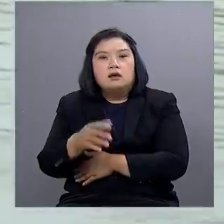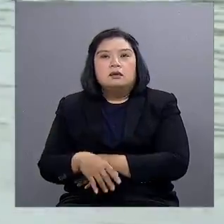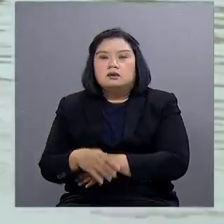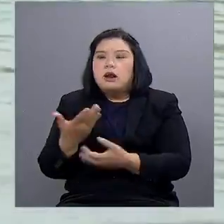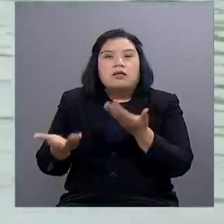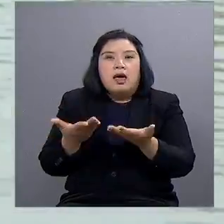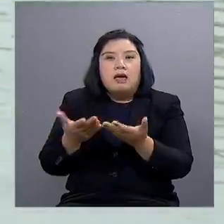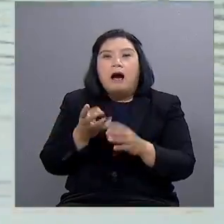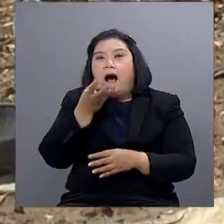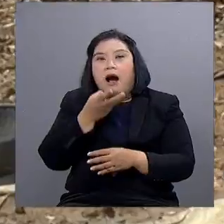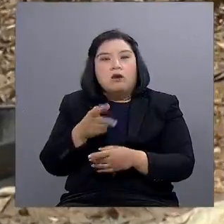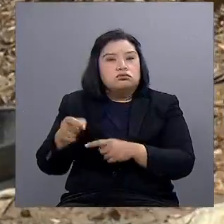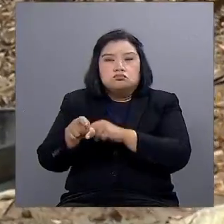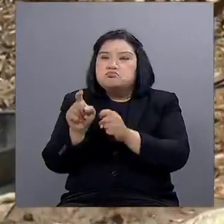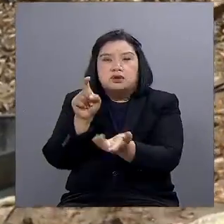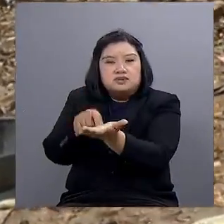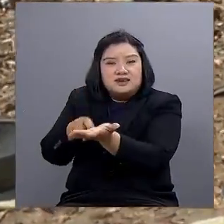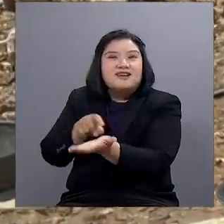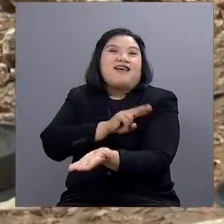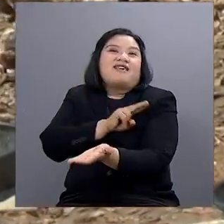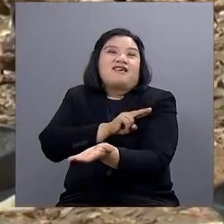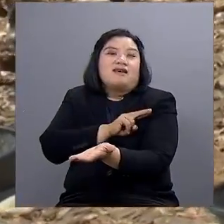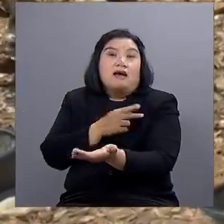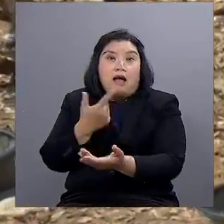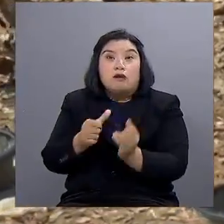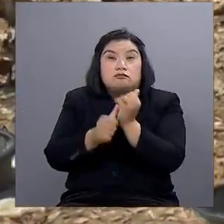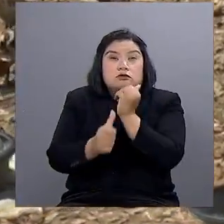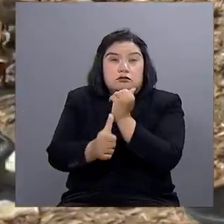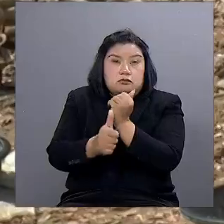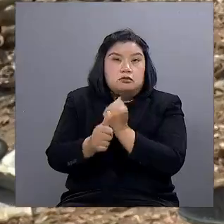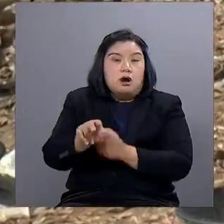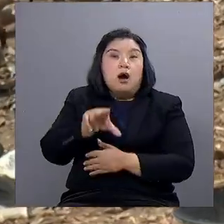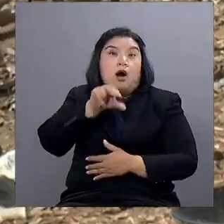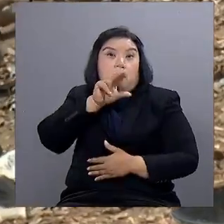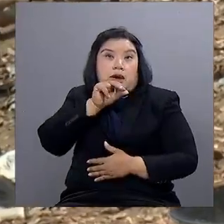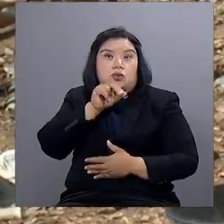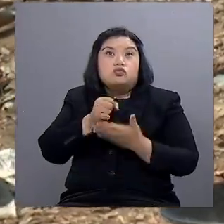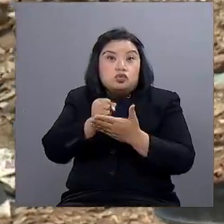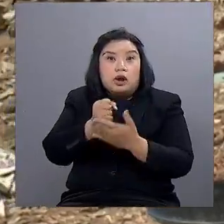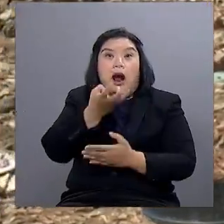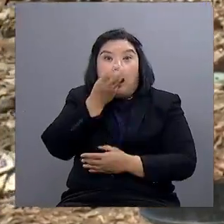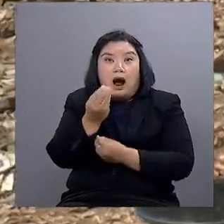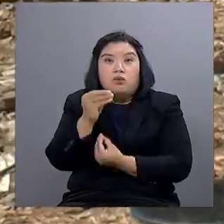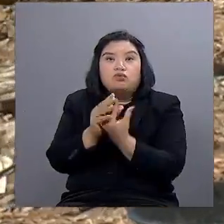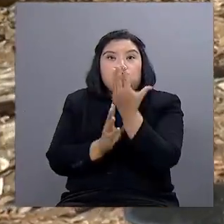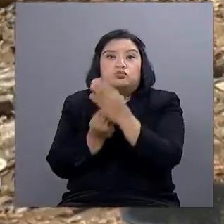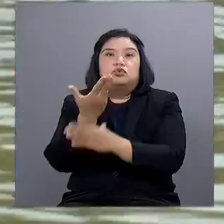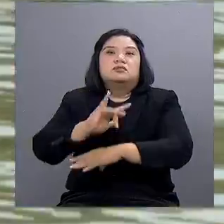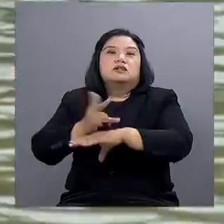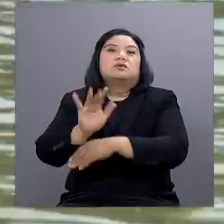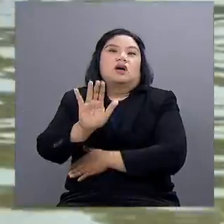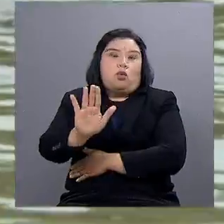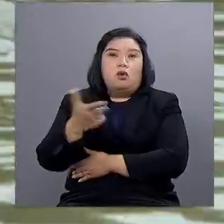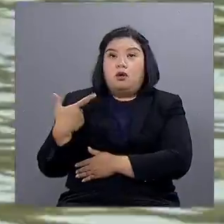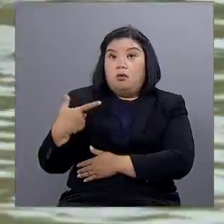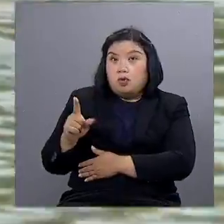าวไปด้วยในตัวครับนอกจากนี้ครับมูลของเป็ดก็ยังเป็นปุ๋ยที่ดีช่วยให้ข้าวนั้นมีความสวยงามอีกด้วยถ้าเปรียบประโยชน์ของไข่เป็ดกับไข่